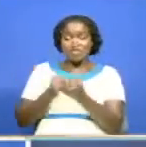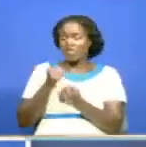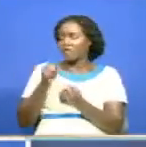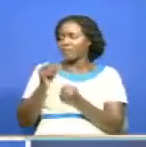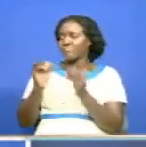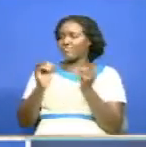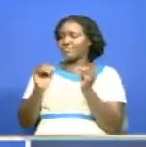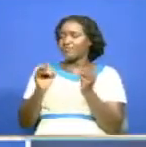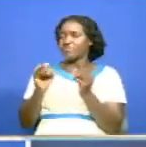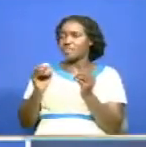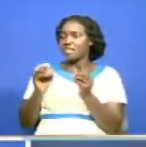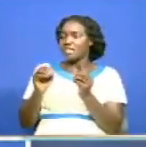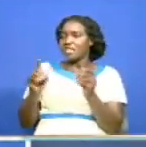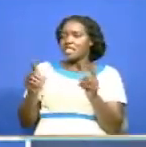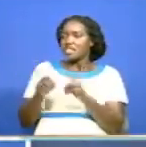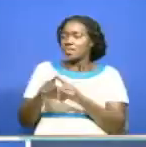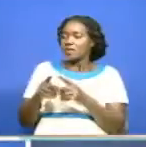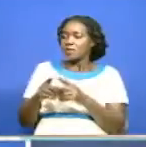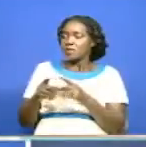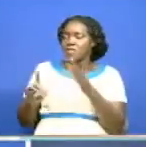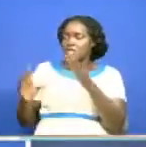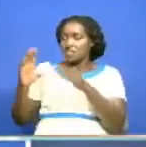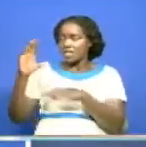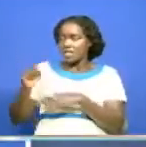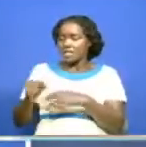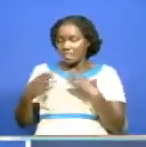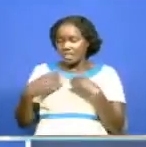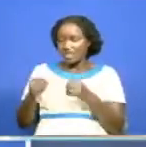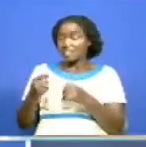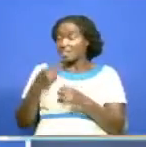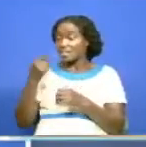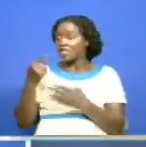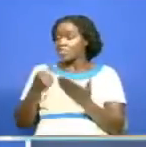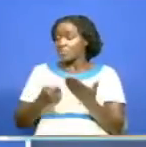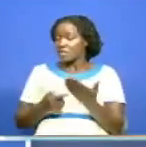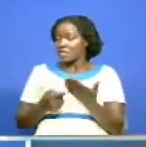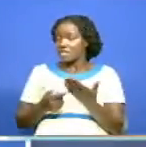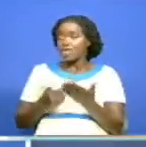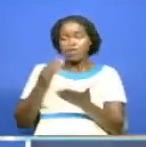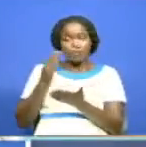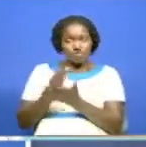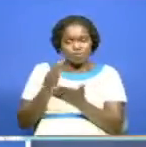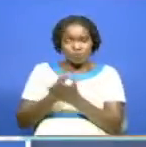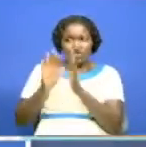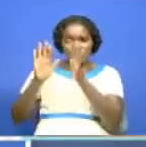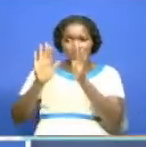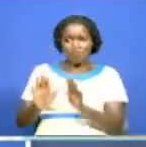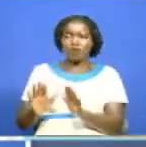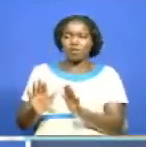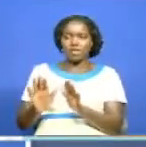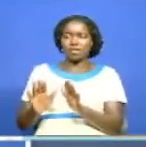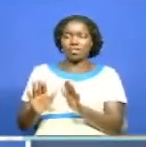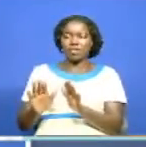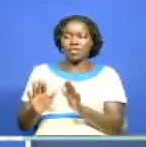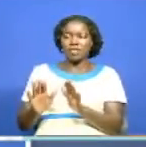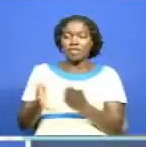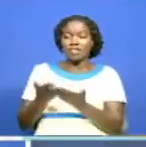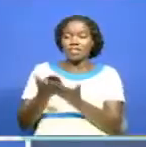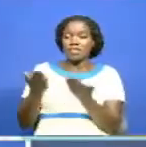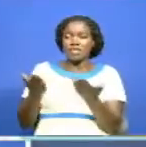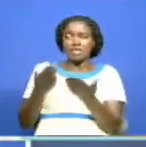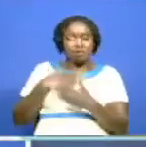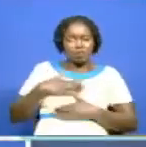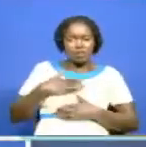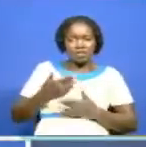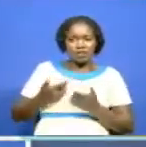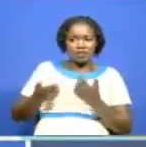mambo ambayo hata waziri wa afya na wengine wameweza wakasema ni mambo ambayo yanafaa. Kwa hivyo tungeomba haya mambo uweze